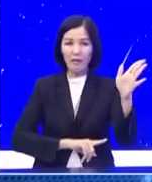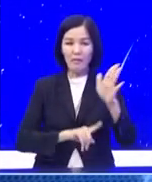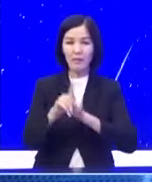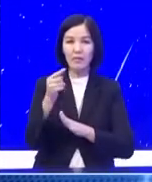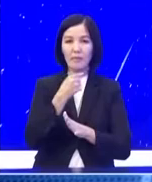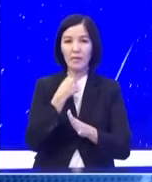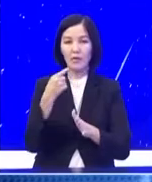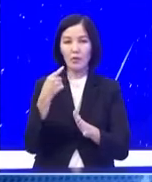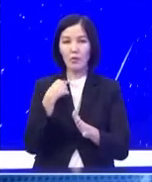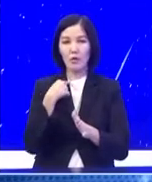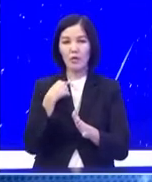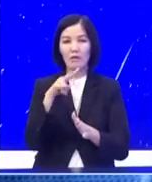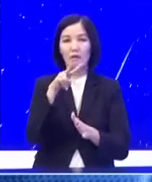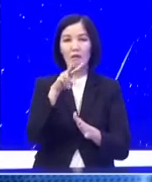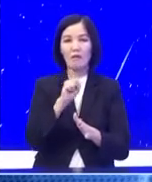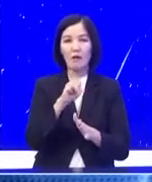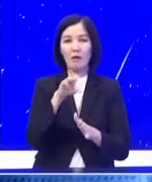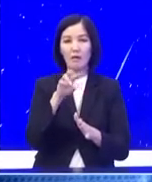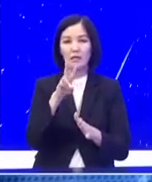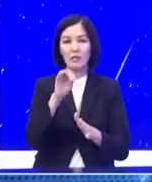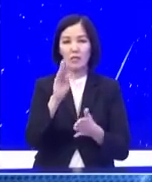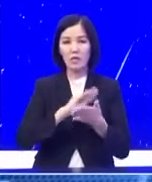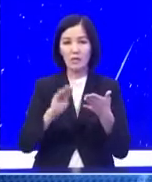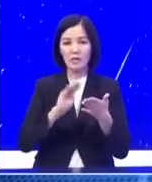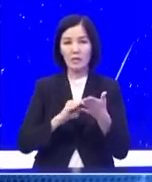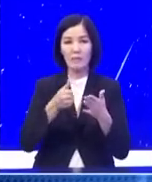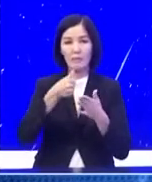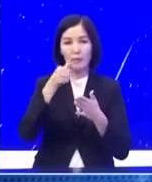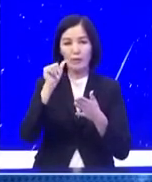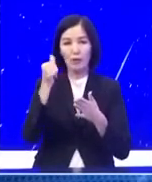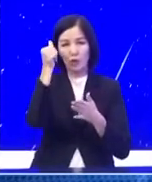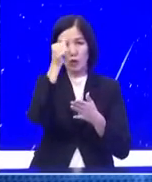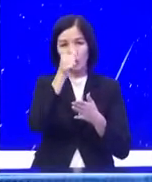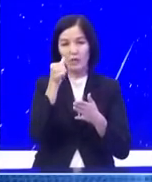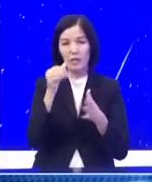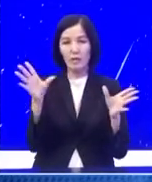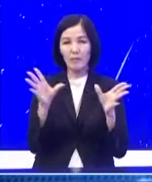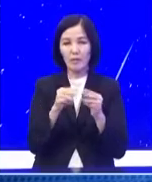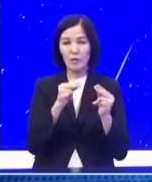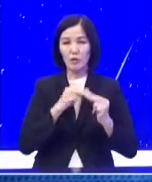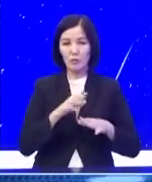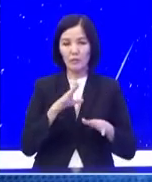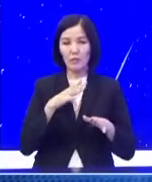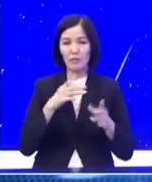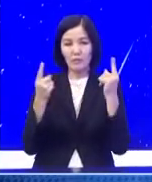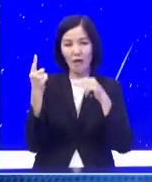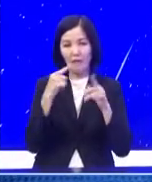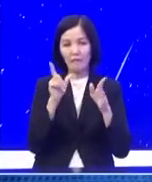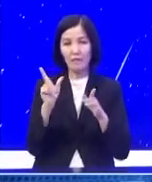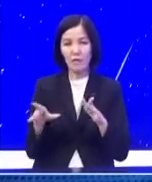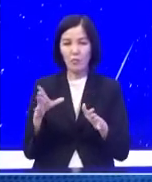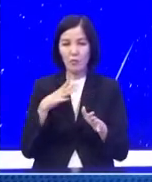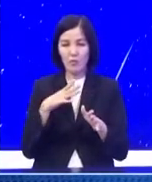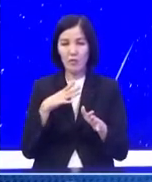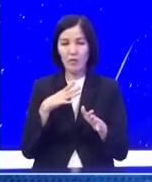Талдықорған латиница шрифтпен алдыңғы жылы ғана бітіргенбіз. Екеуміз бірге жасап едік. Соның авторы болды.